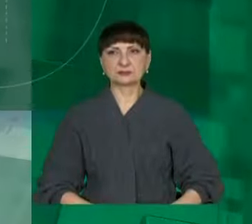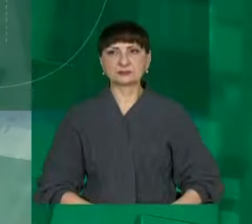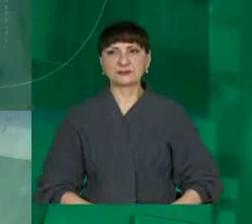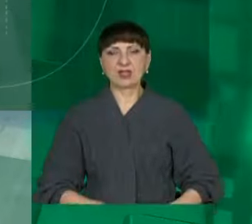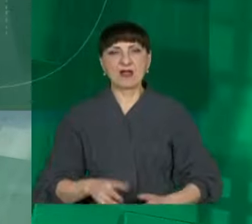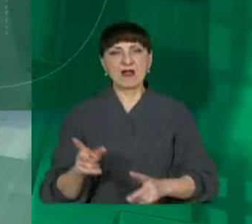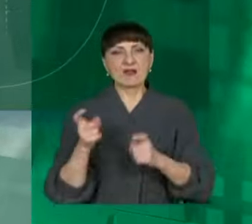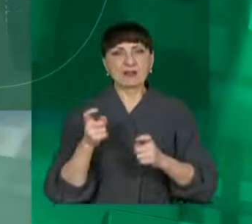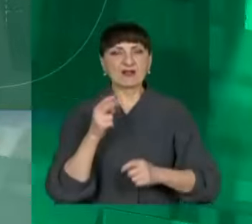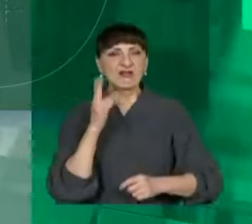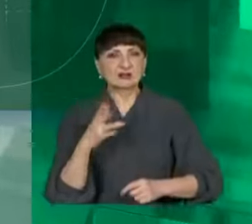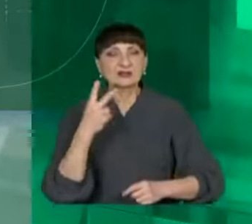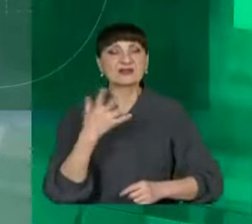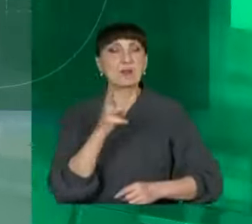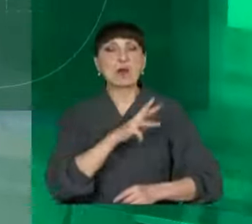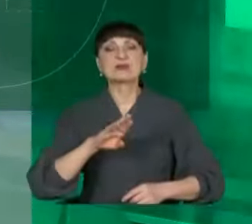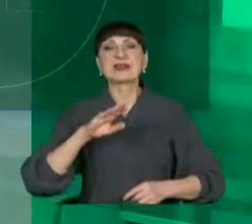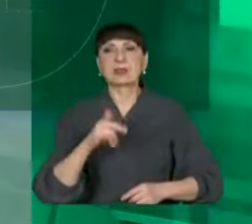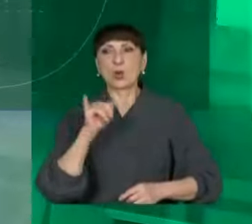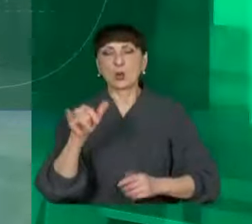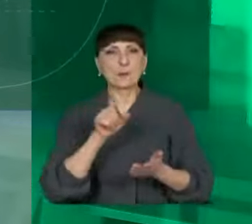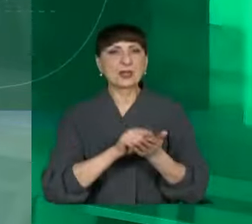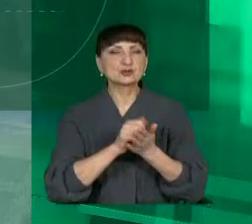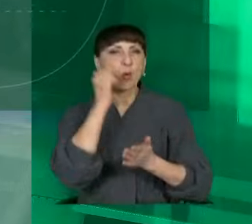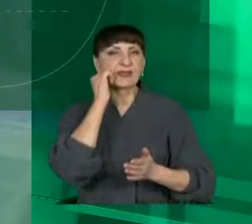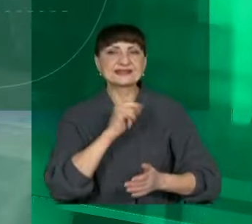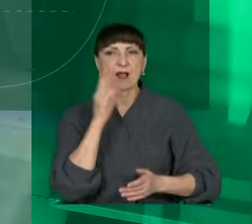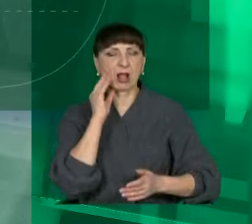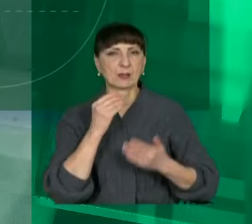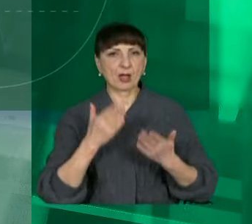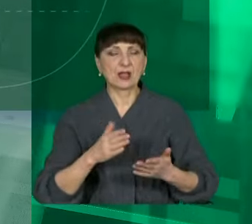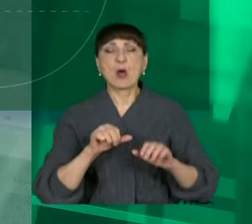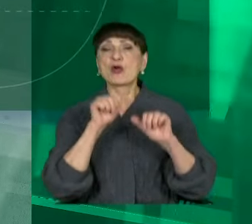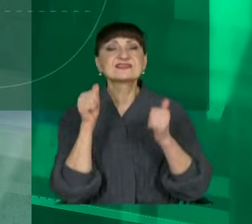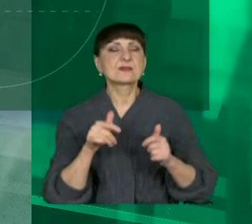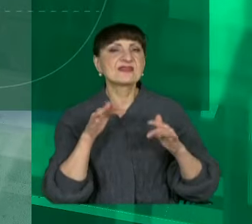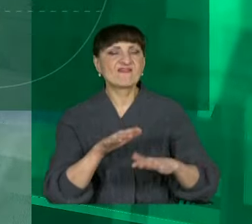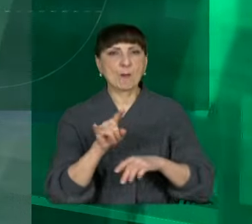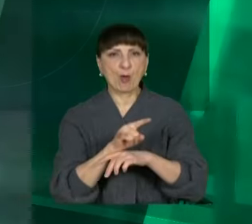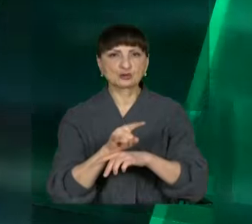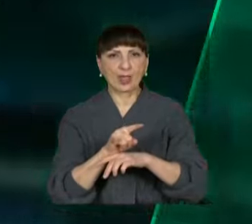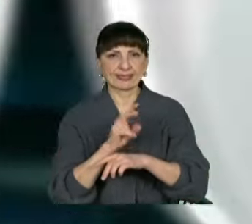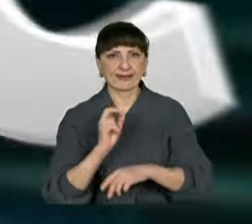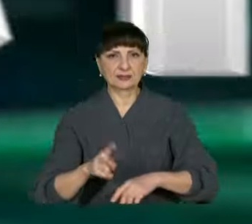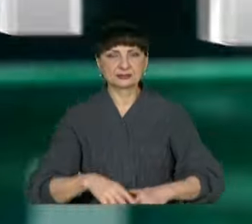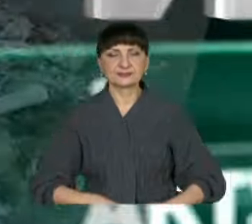Выманили квартиру и 25 миллионов тенге у пенсионерки из Алматы. По какой схеме действовали мошенники?